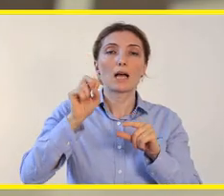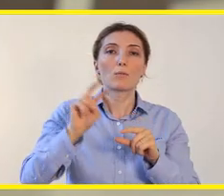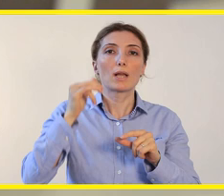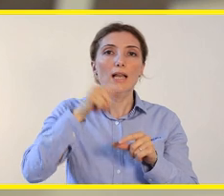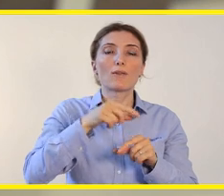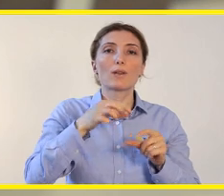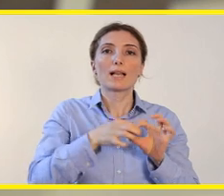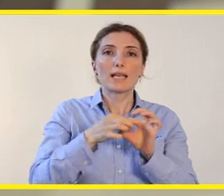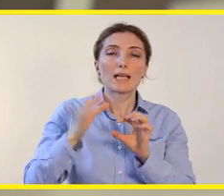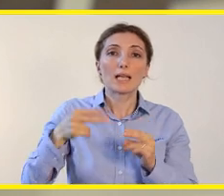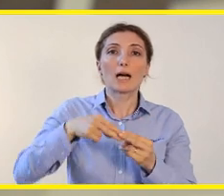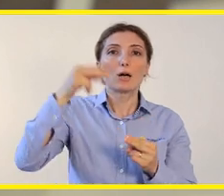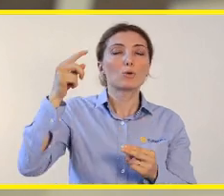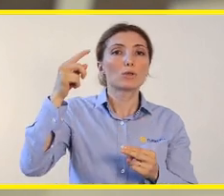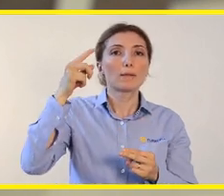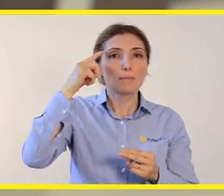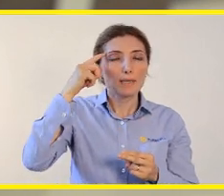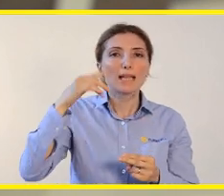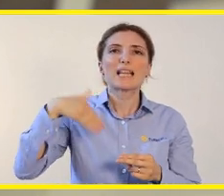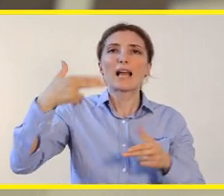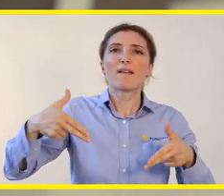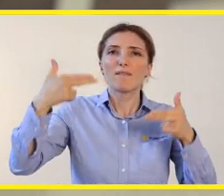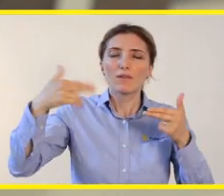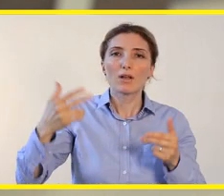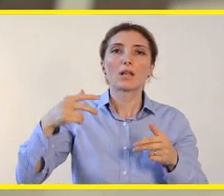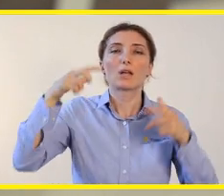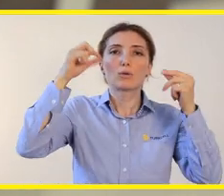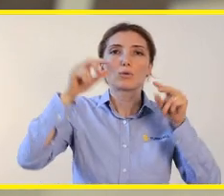Turkcell T60 ile ilgili daha detaylı bilgiye diğer videolarımızdan,